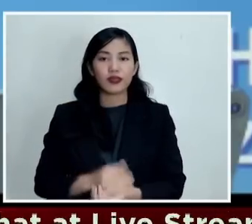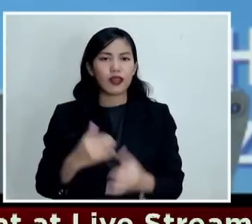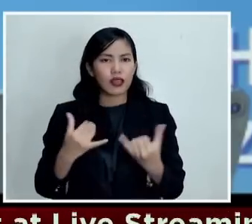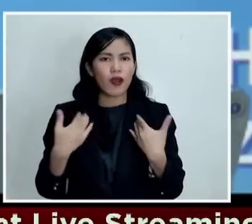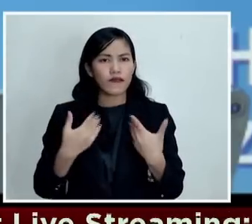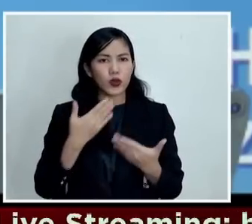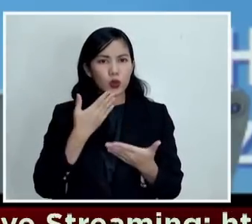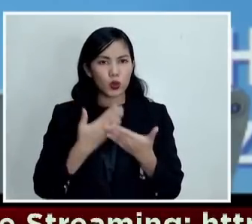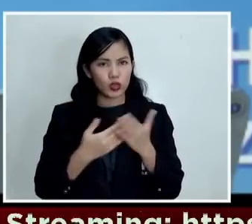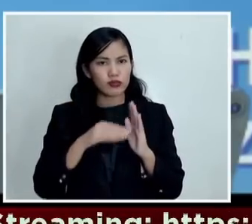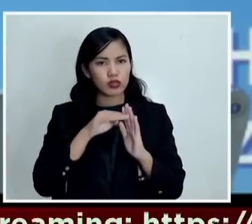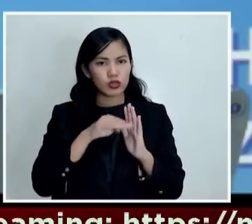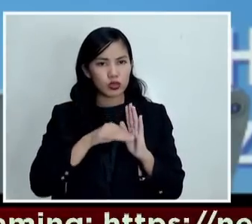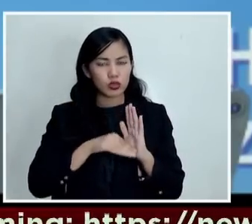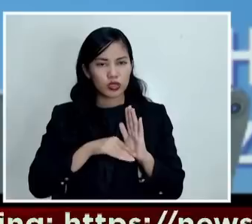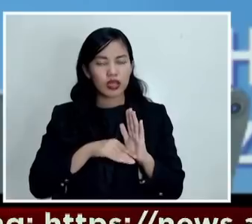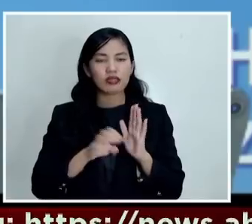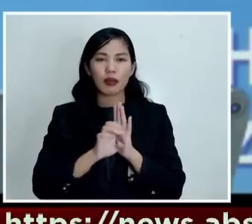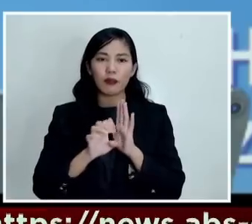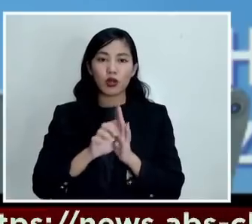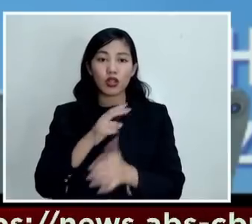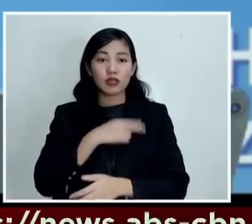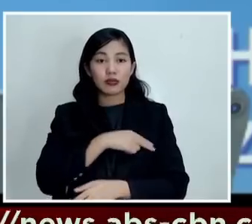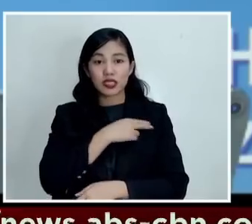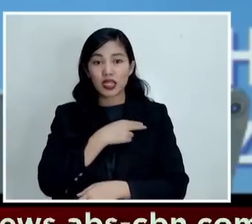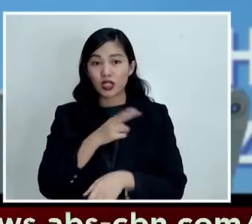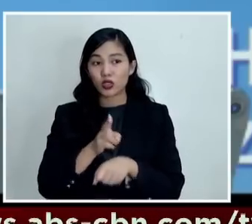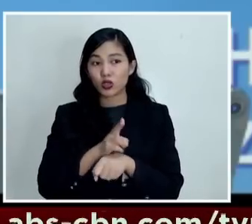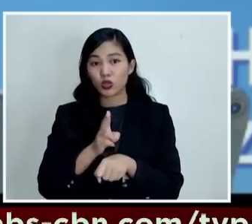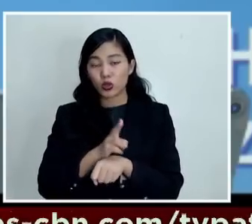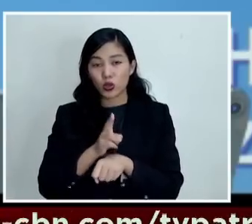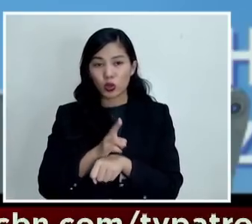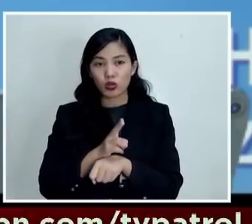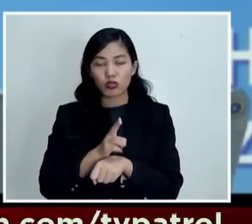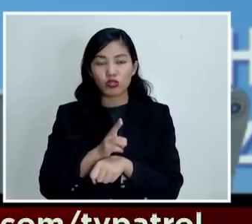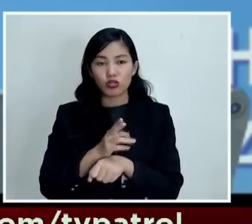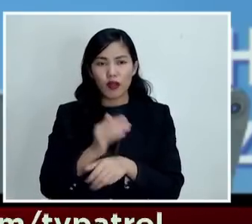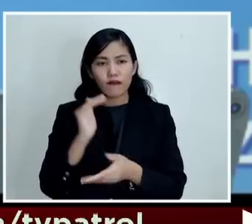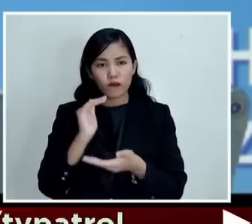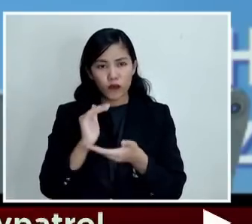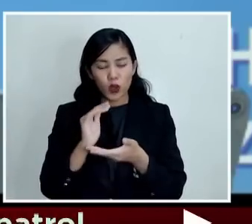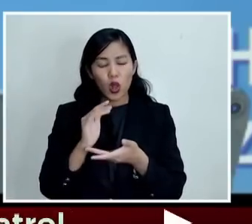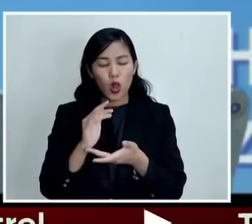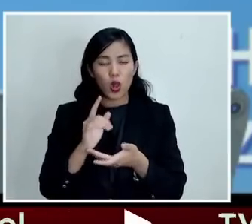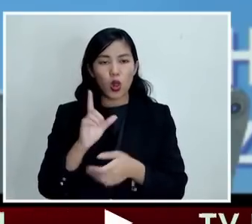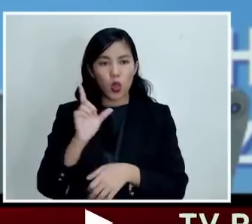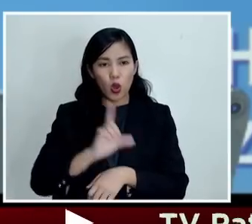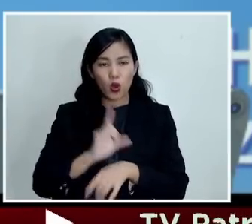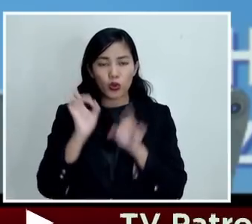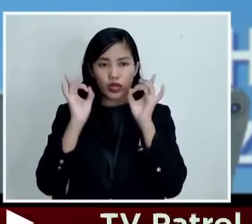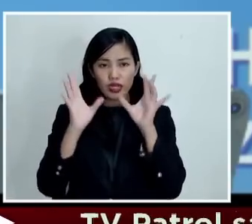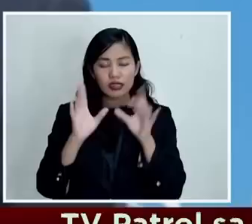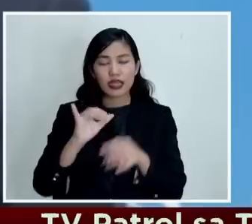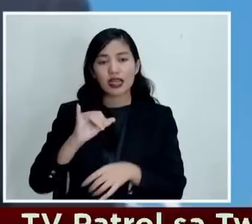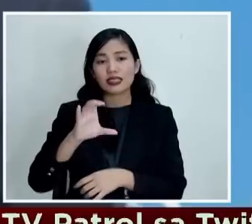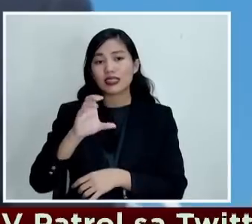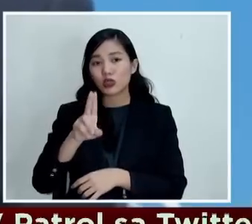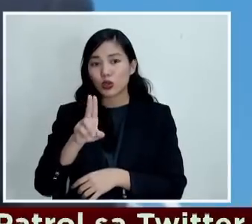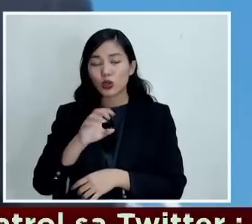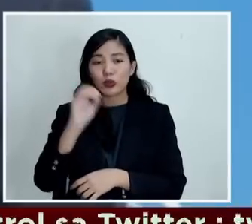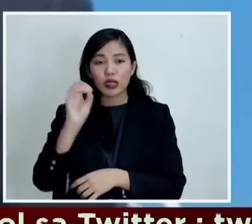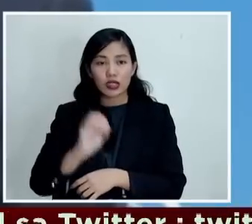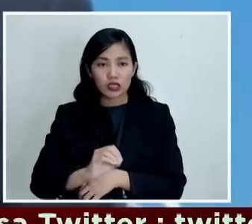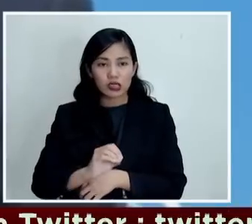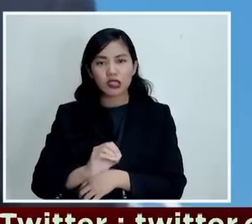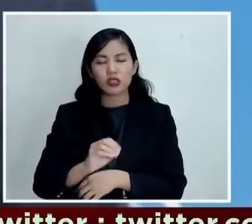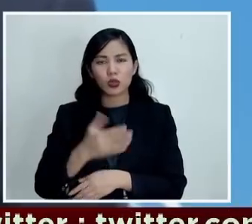Yung healthcare utilization rate ay nananatiling low risk. Ganun din yung ICU rate. Kaya kung magpapatuloy ito, ay